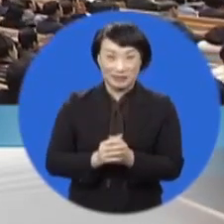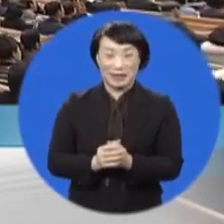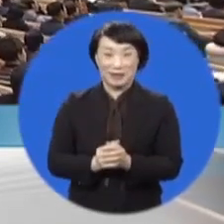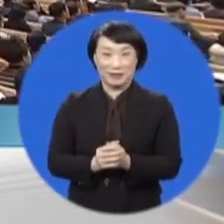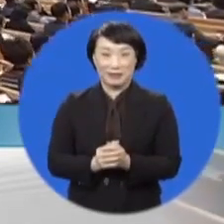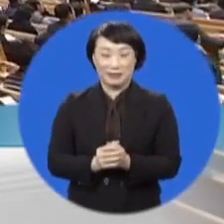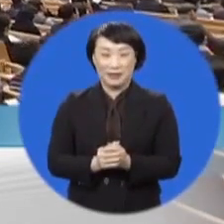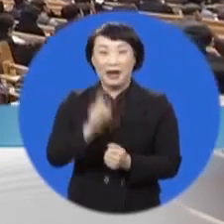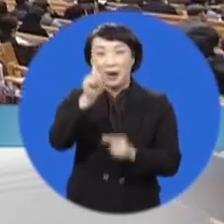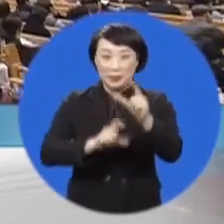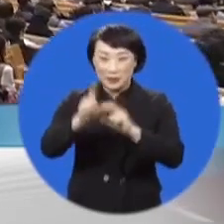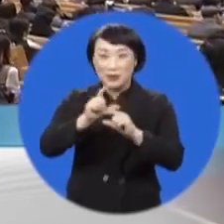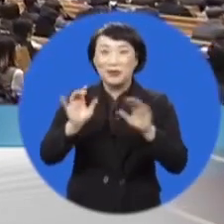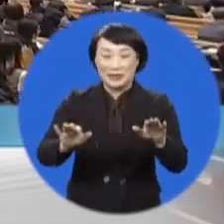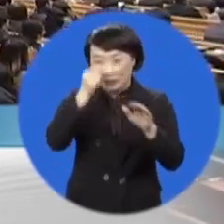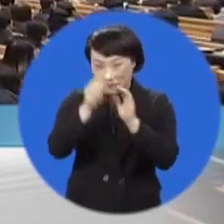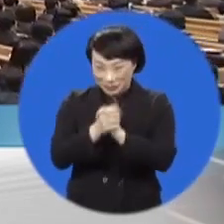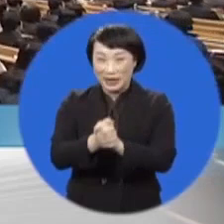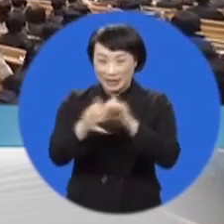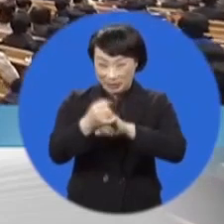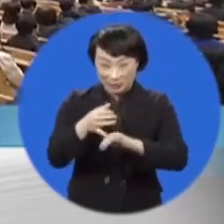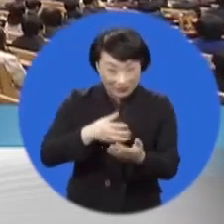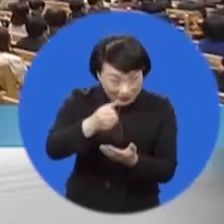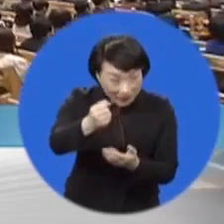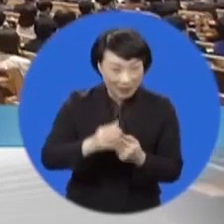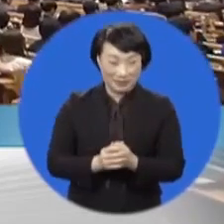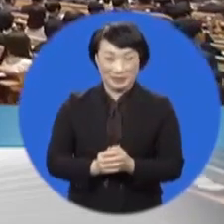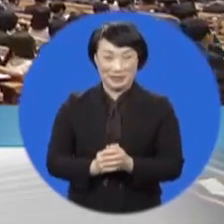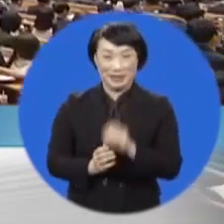좌 덕후 계시 이자 예